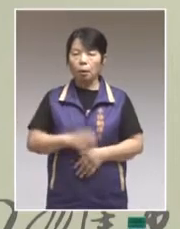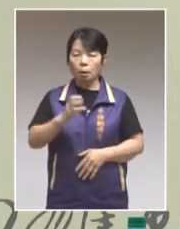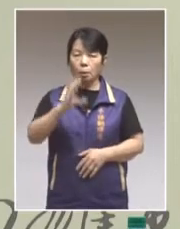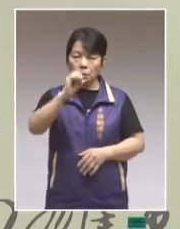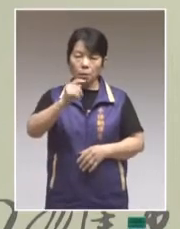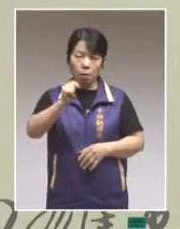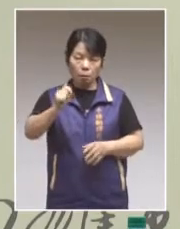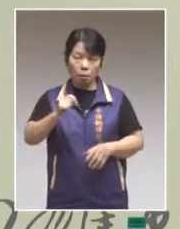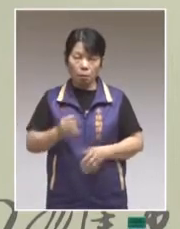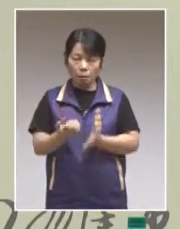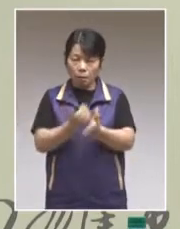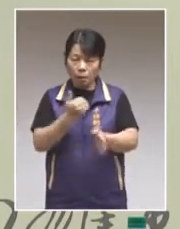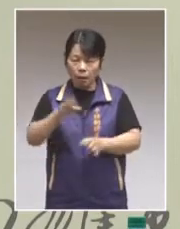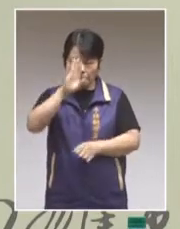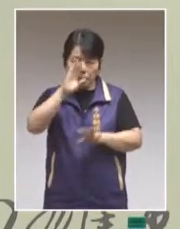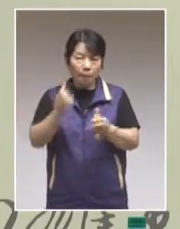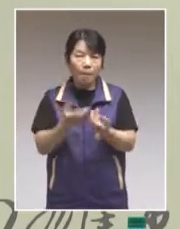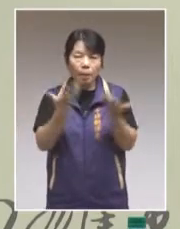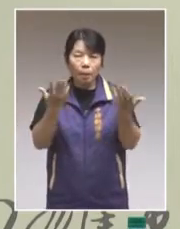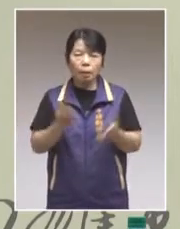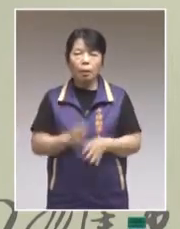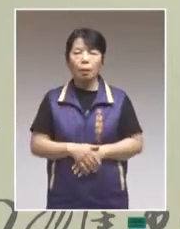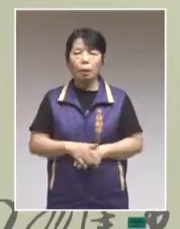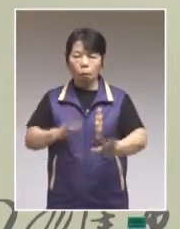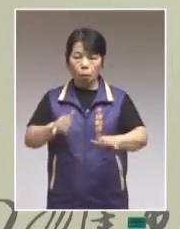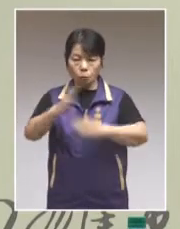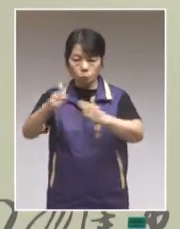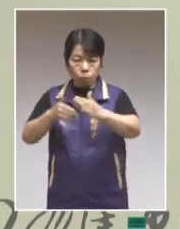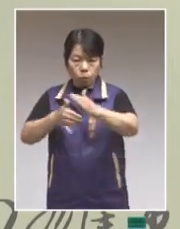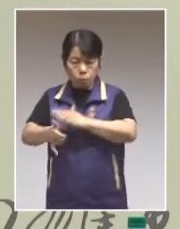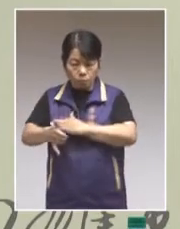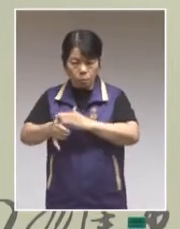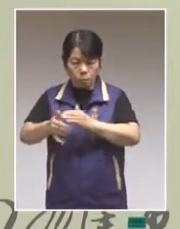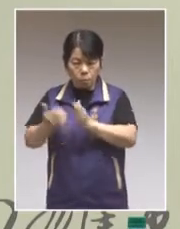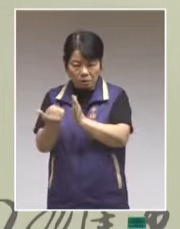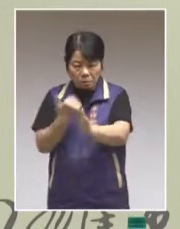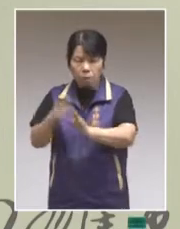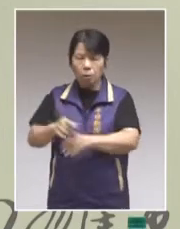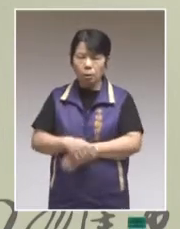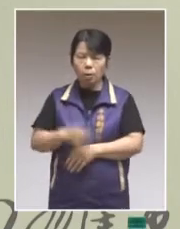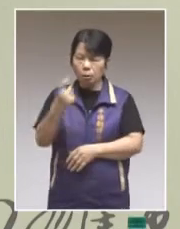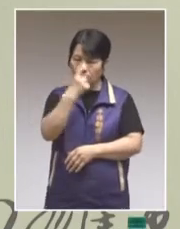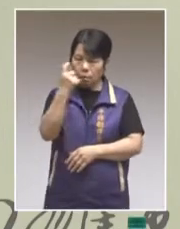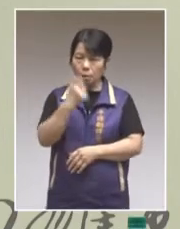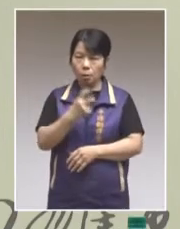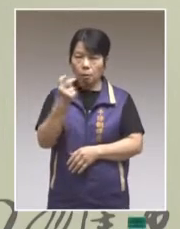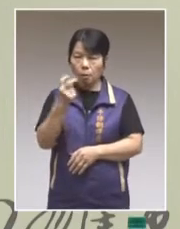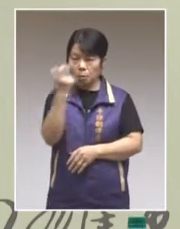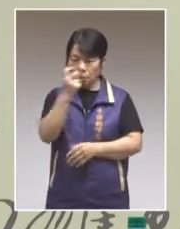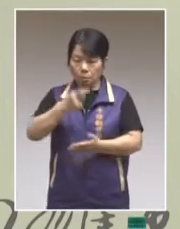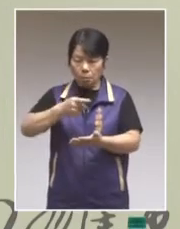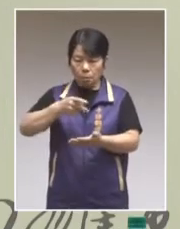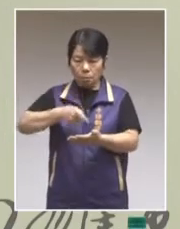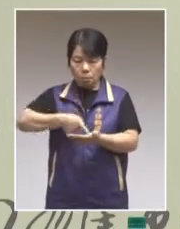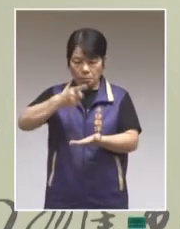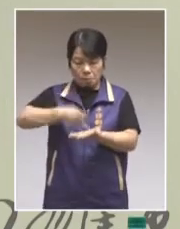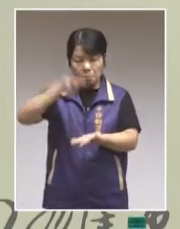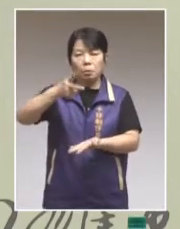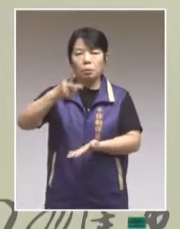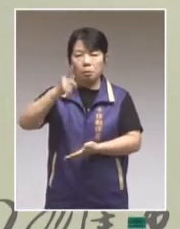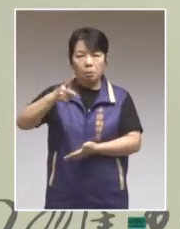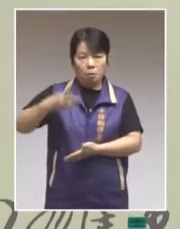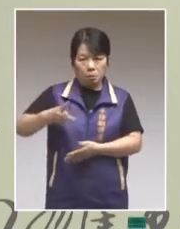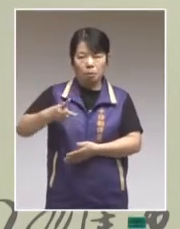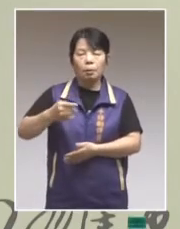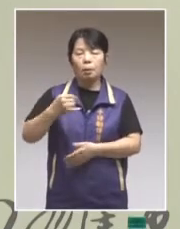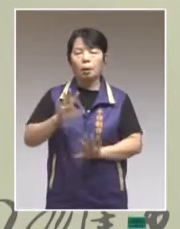病比较不高，所以。要进去学校的时候再验一次，那验两次，好、哦，序列的检测。那假如